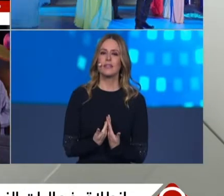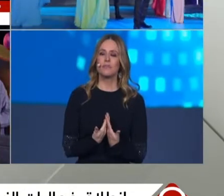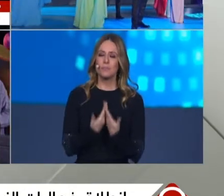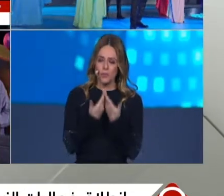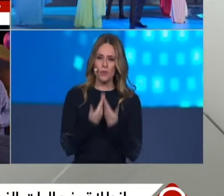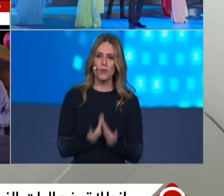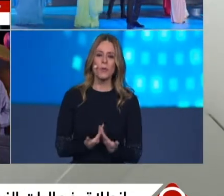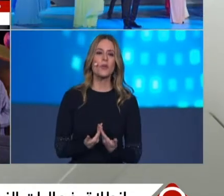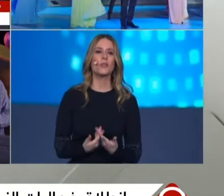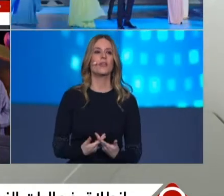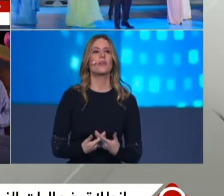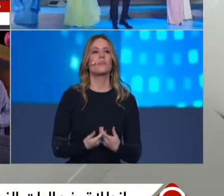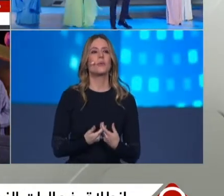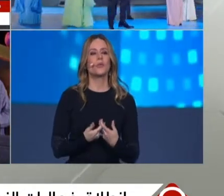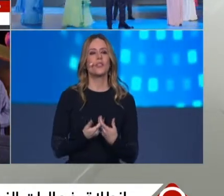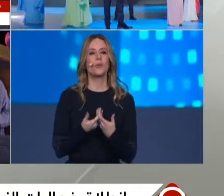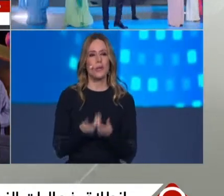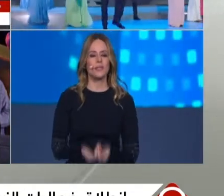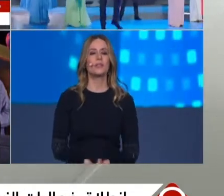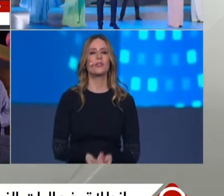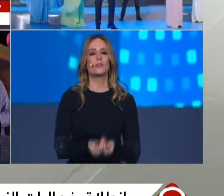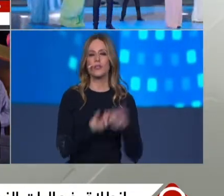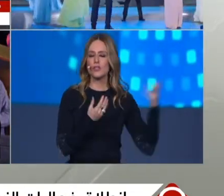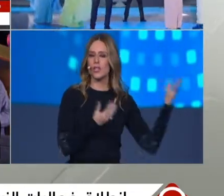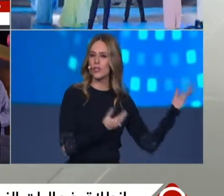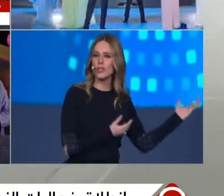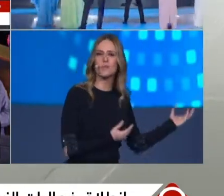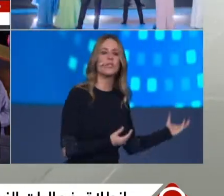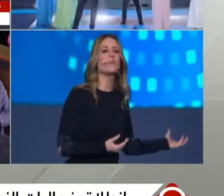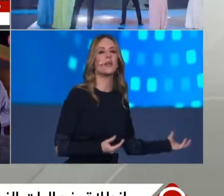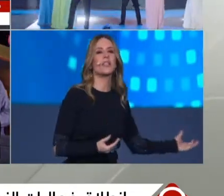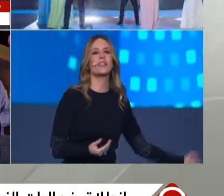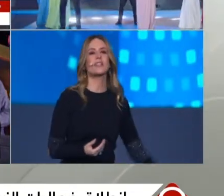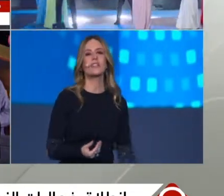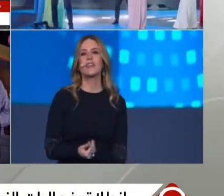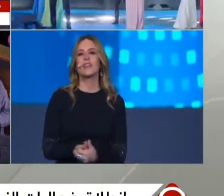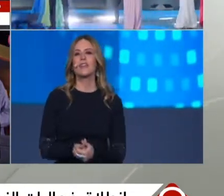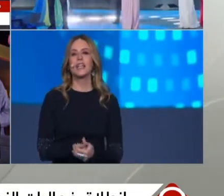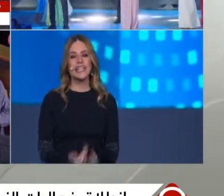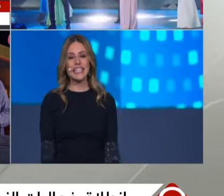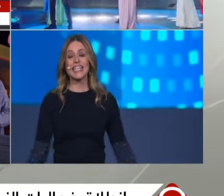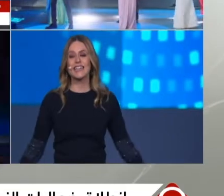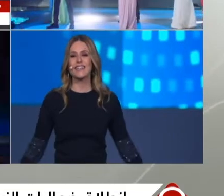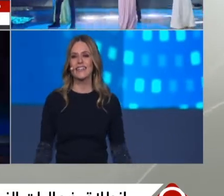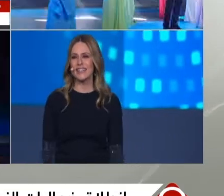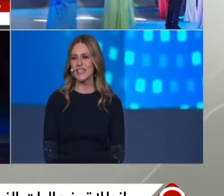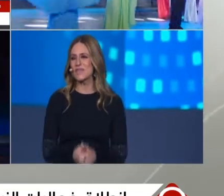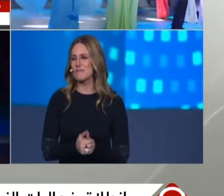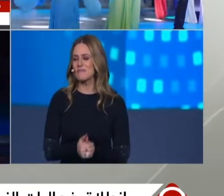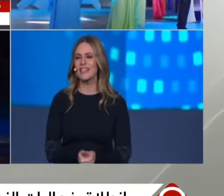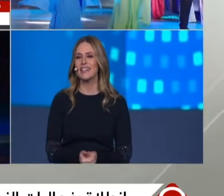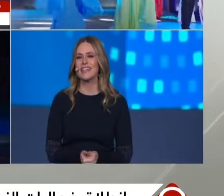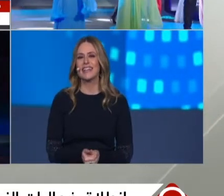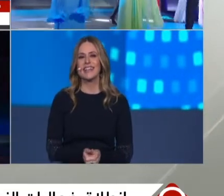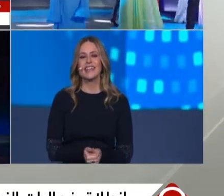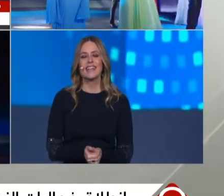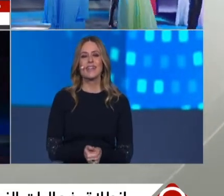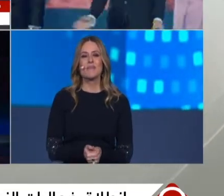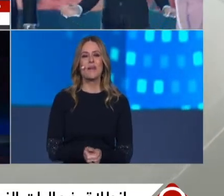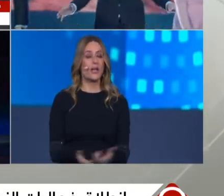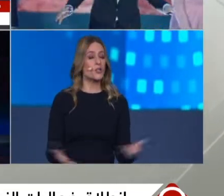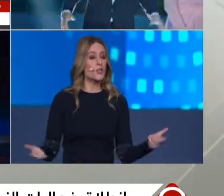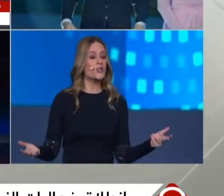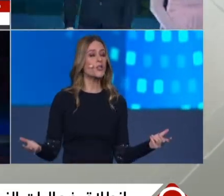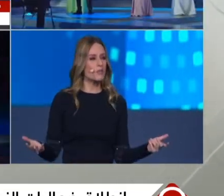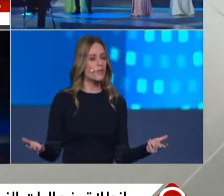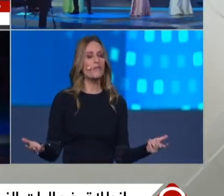شايفينها عندهم وحشه. بالنسبه للامم المتحده في صناديق بتتعمل لتنميه الدول الناميه،